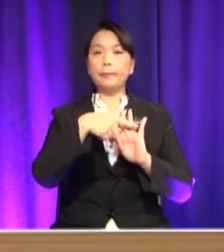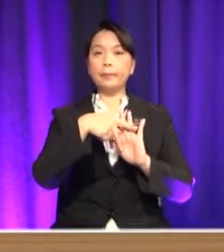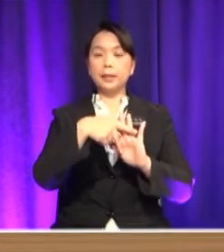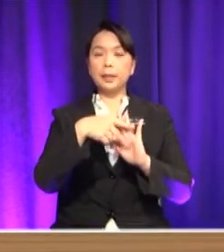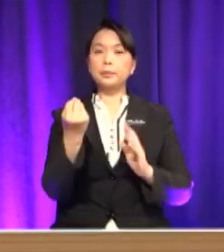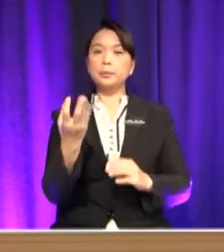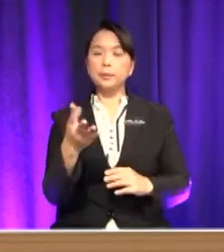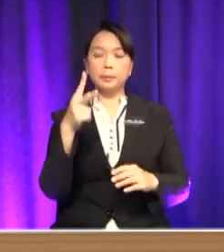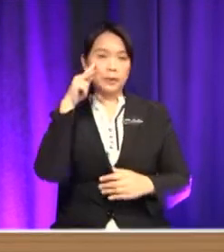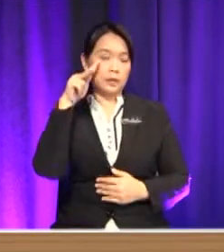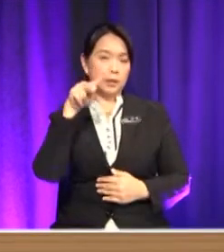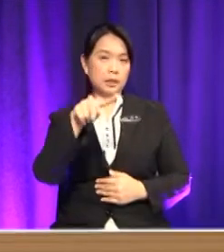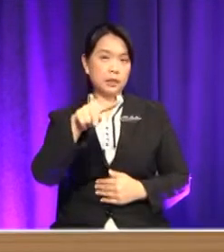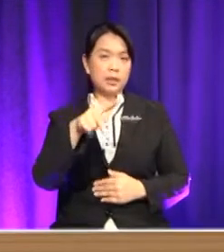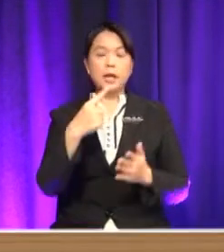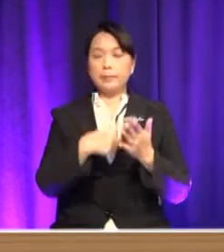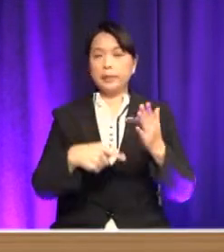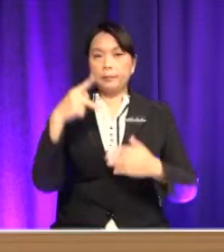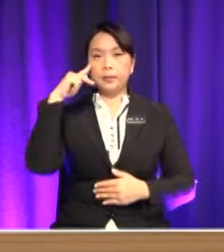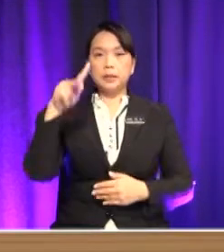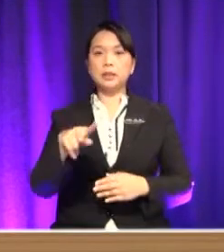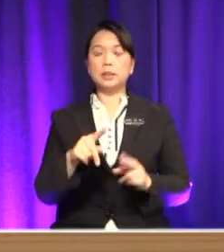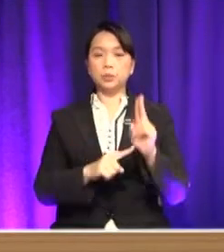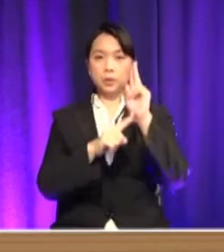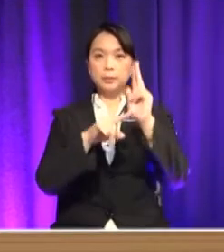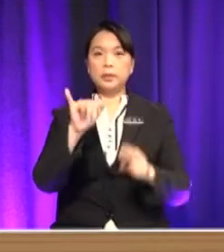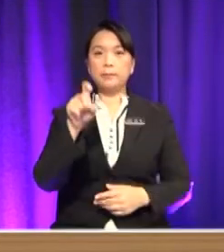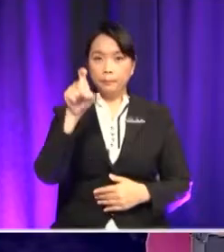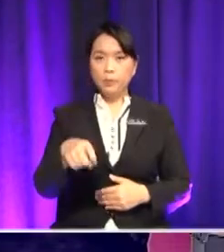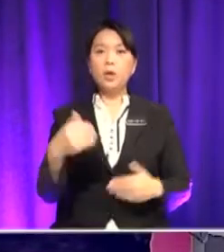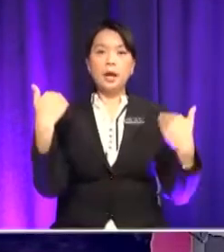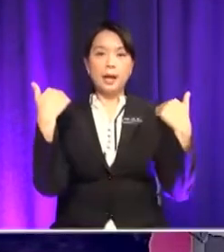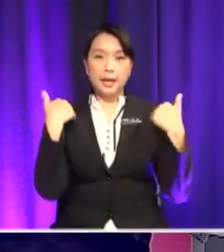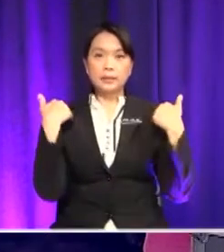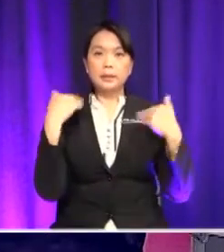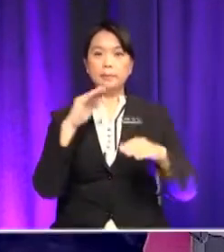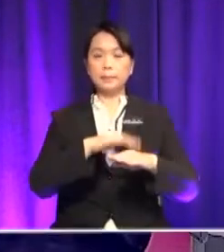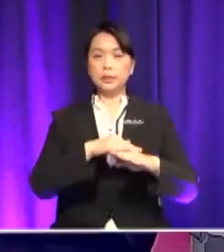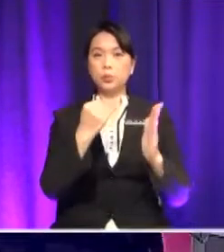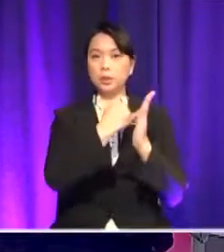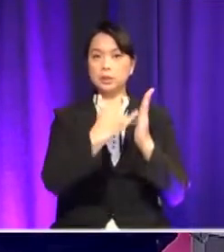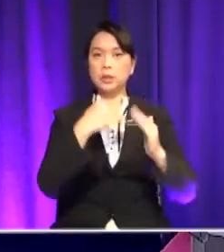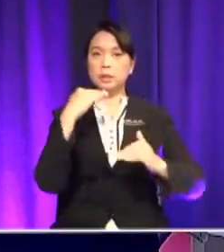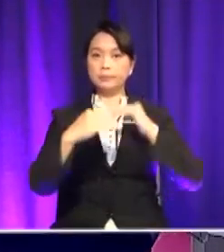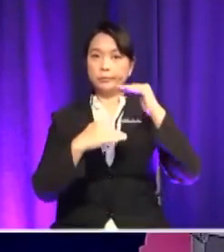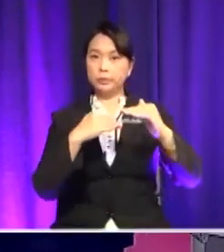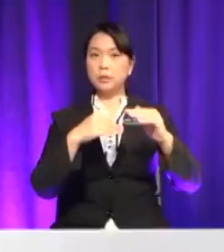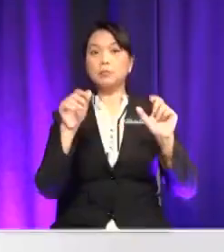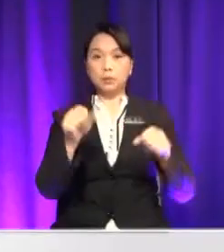pandangan. Okey, apakah pandangan yang utama yang perlu ada pada lukisan bangunan? Boleh sebutkan?